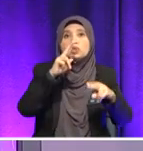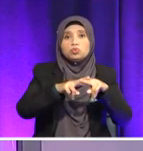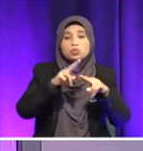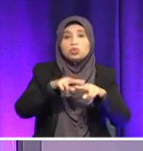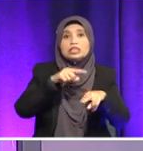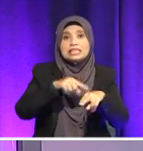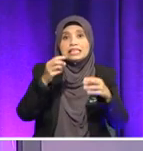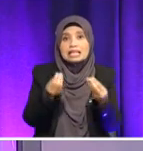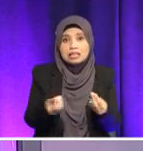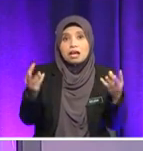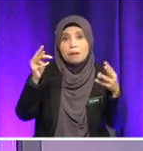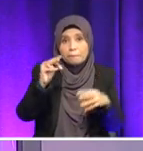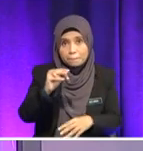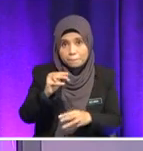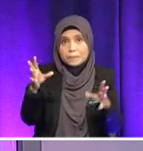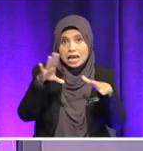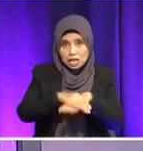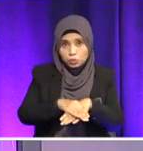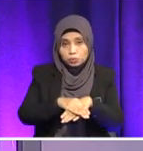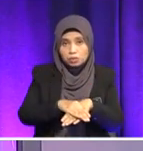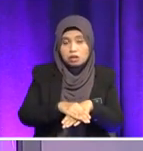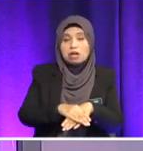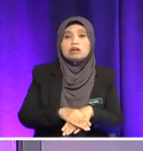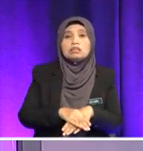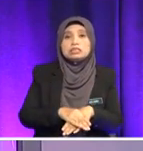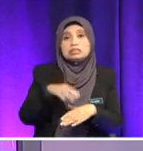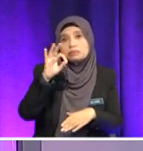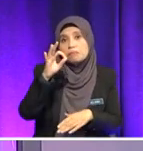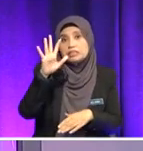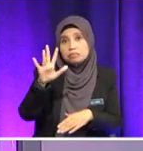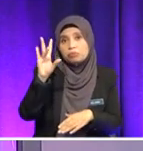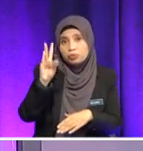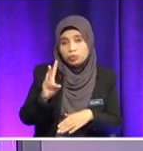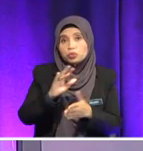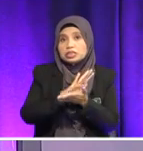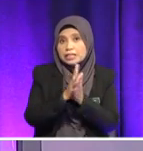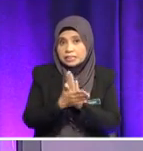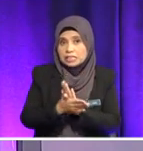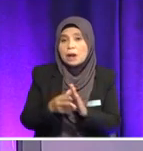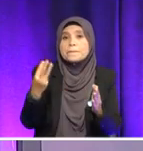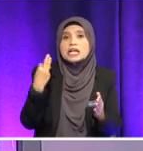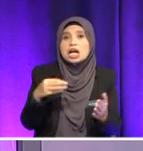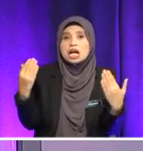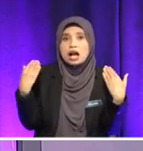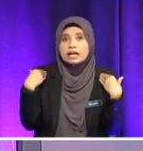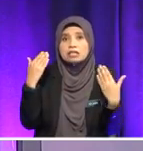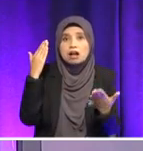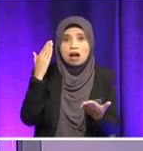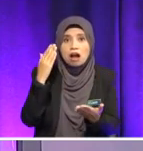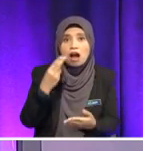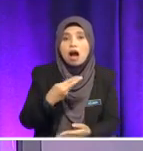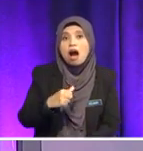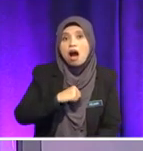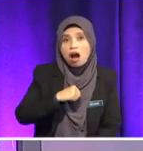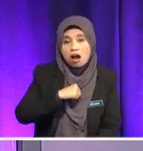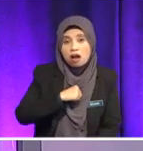persekutuan ini yang digenangi sebagai persekutuan Tanah Melayu 1957 Jadi mereka ada hak mereka tetapi mereka